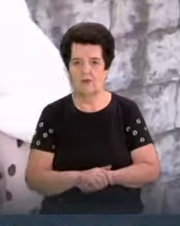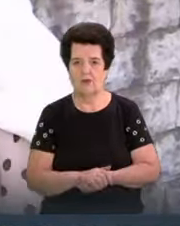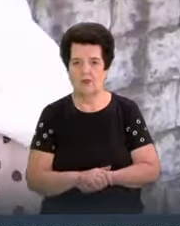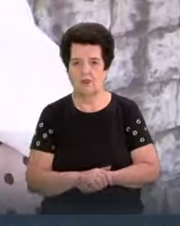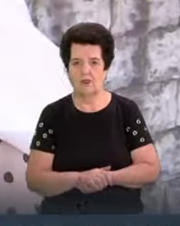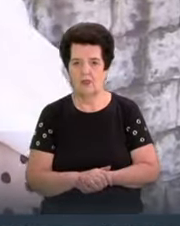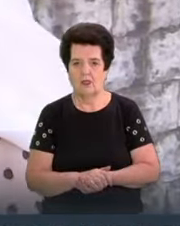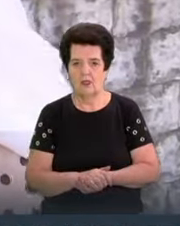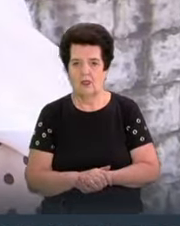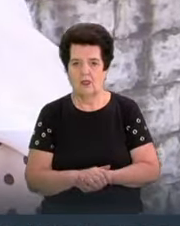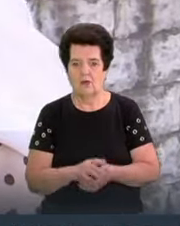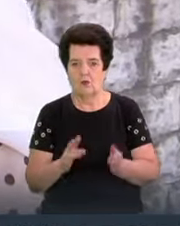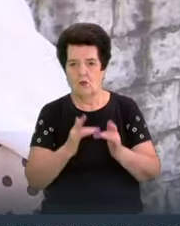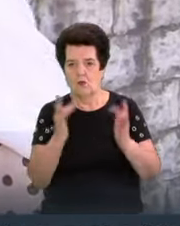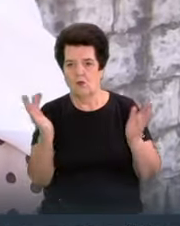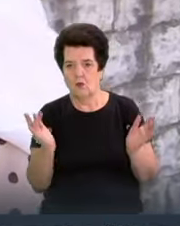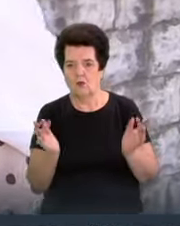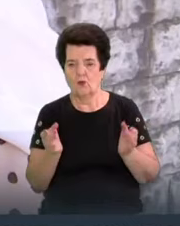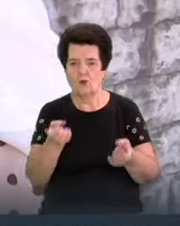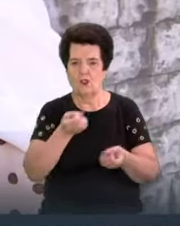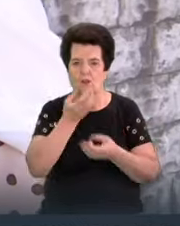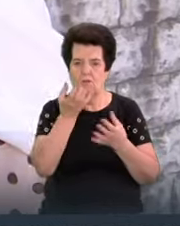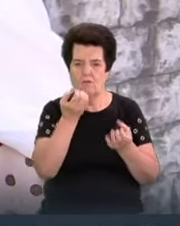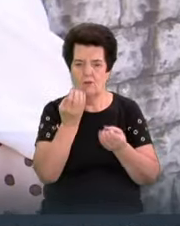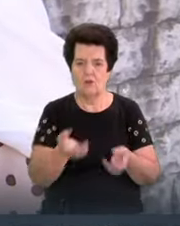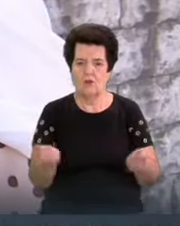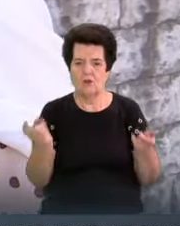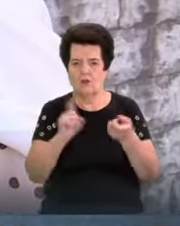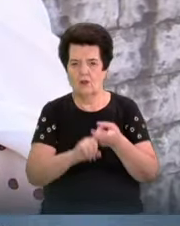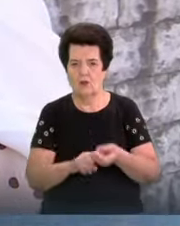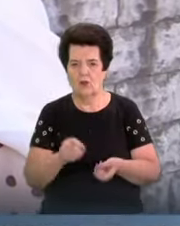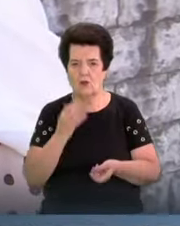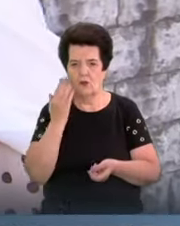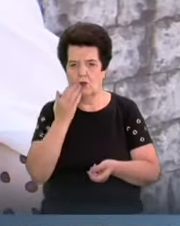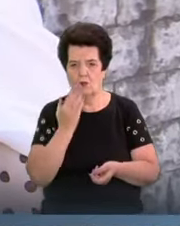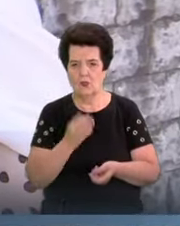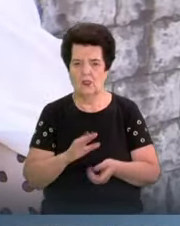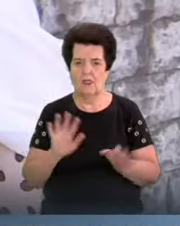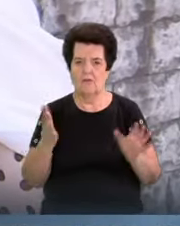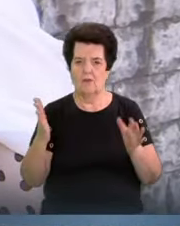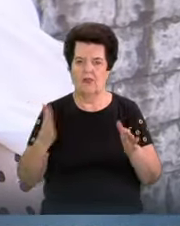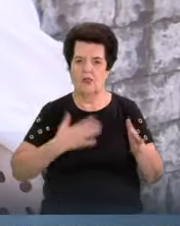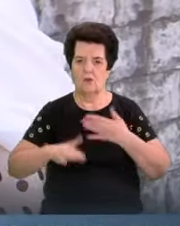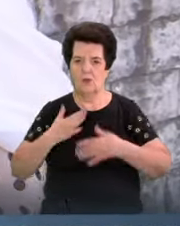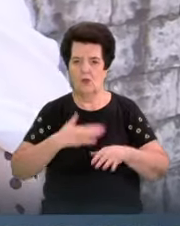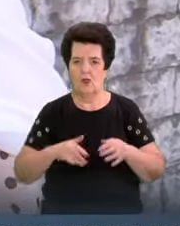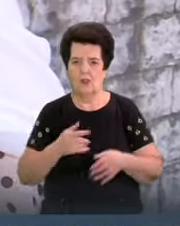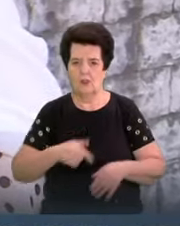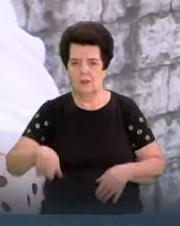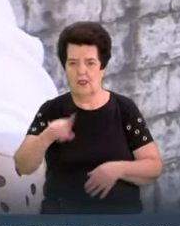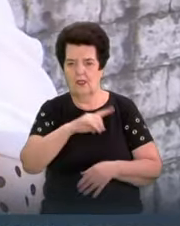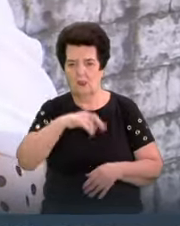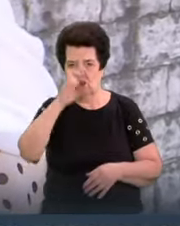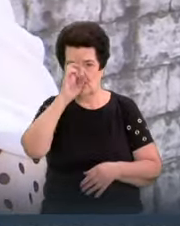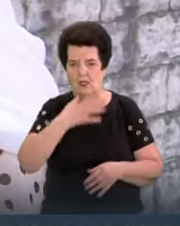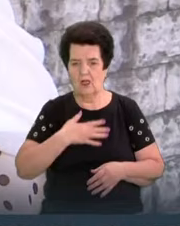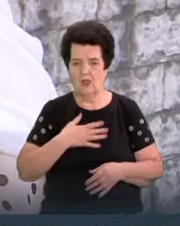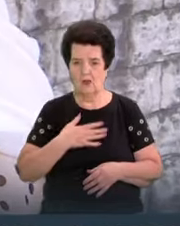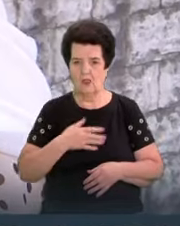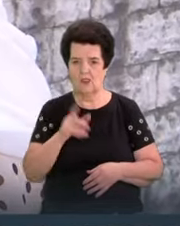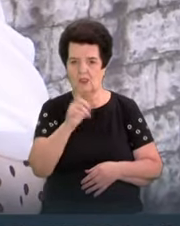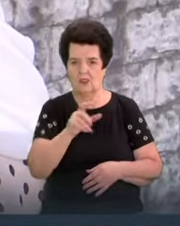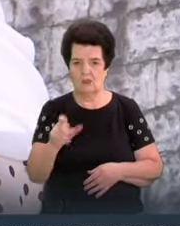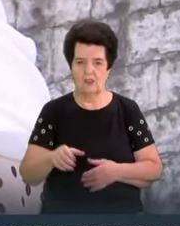podul de flori, cu reunirea cu România, erau și evenimente destul de îmbucurătoare pentru țara noastră, pentru cetățeni,